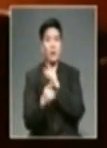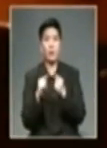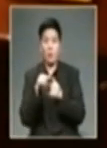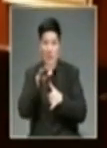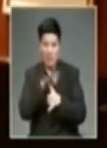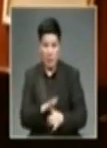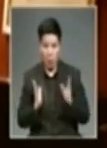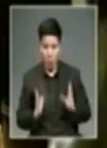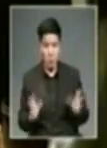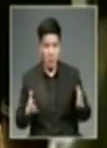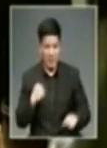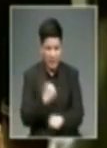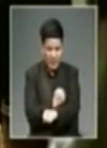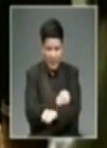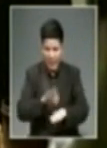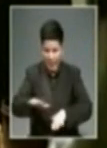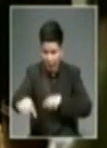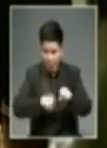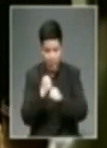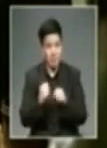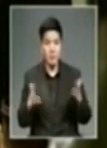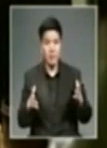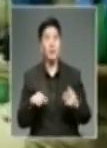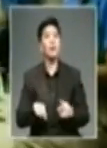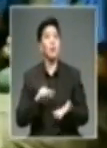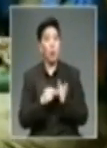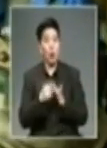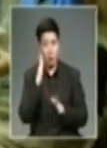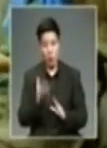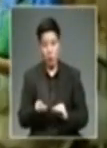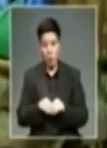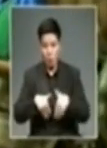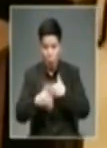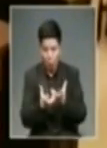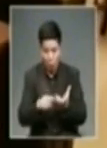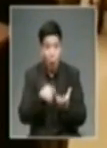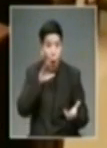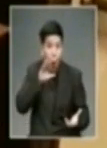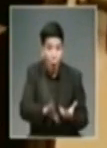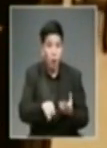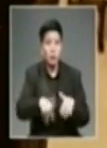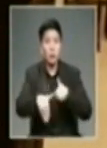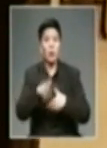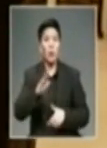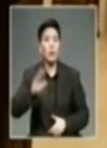ษย์การใช้แรงงานเด็กก็จะทำให้เกิดการสร้างมูลค่าเพิ่มให้กับสินค้าเพราะการสร้างความเชื่อมั่นให้กับผู้ซื้อผู้บริโภ